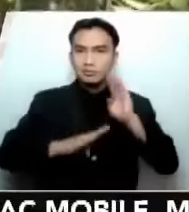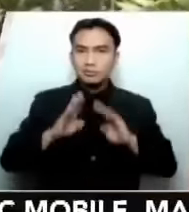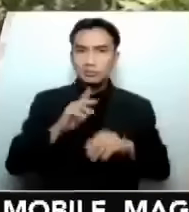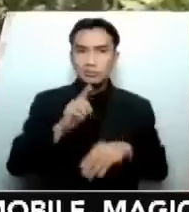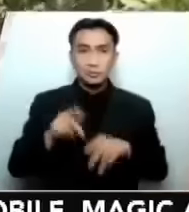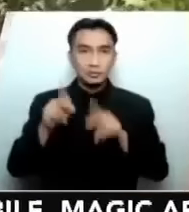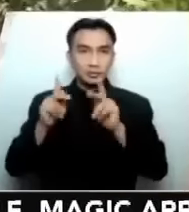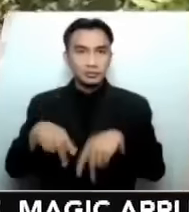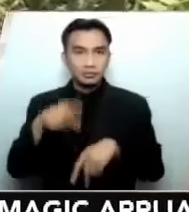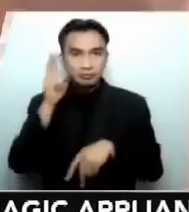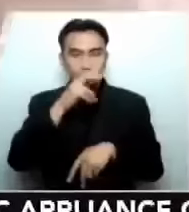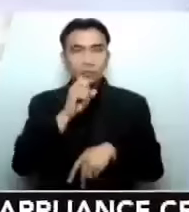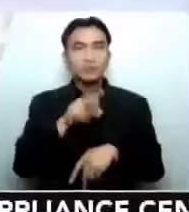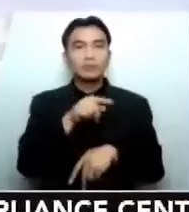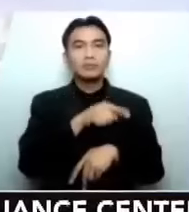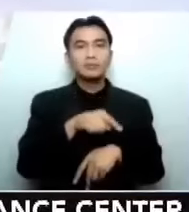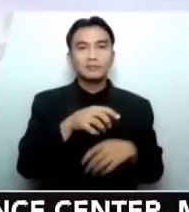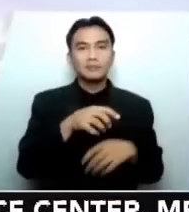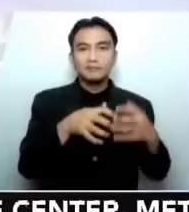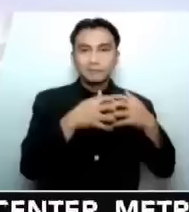nangyari.